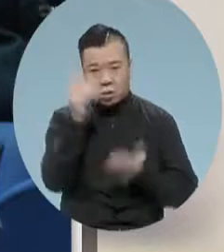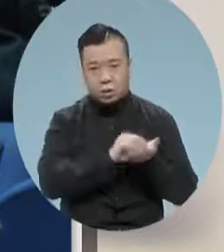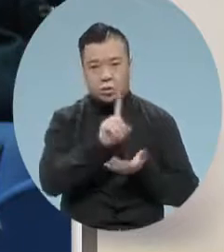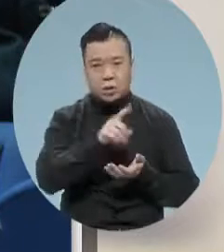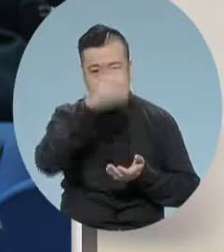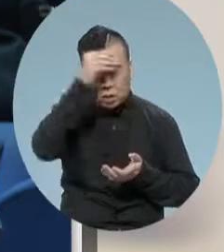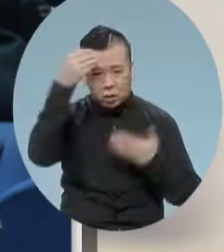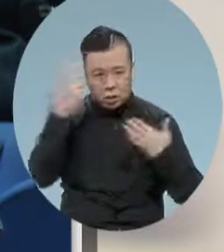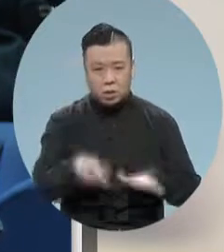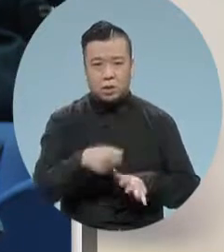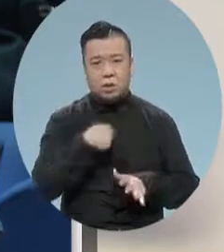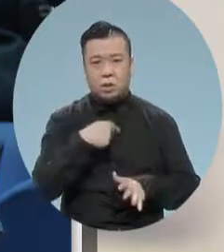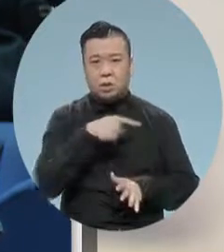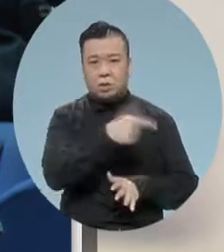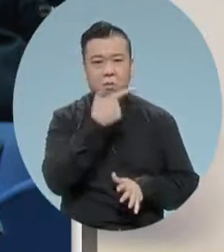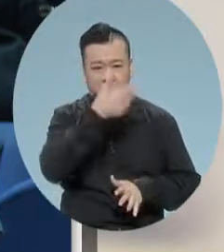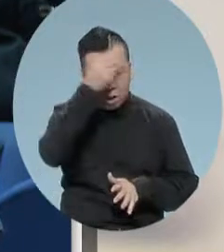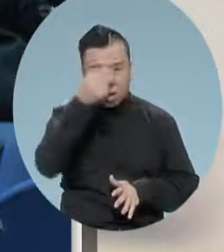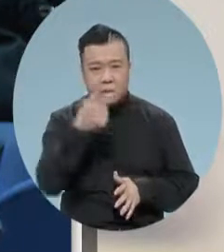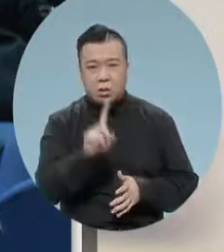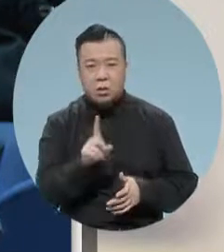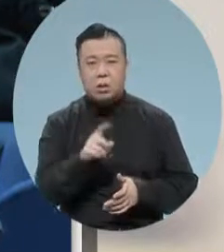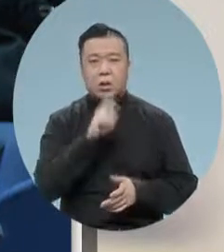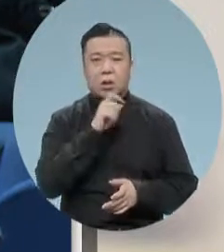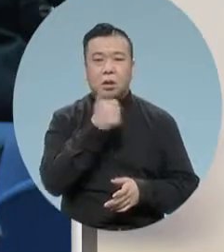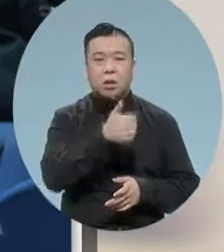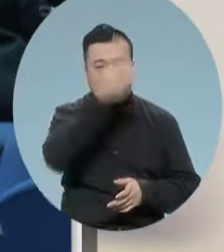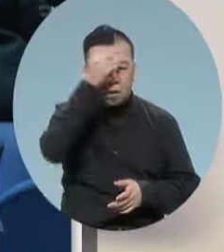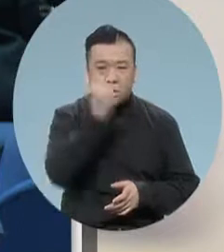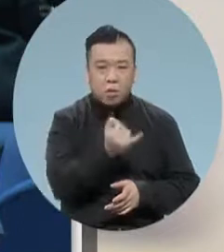哪些是學習我們不想去學下去的，有哪些他是學